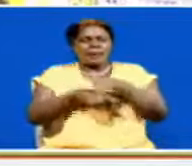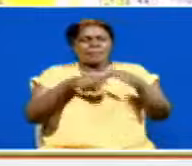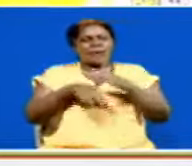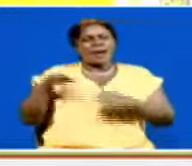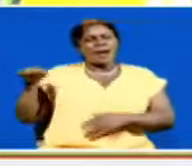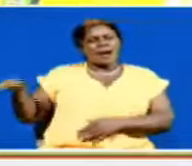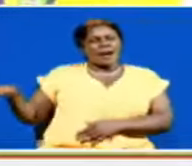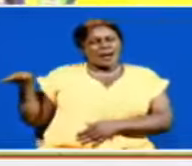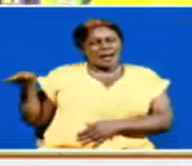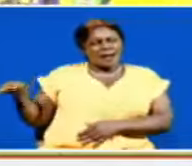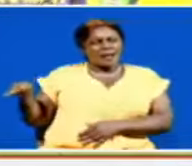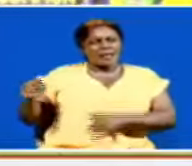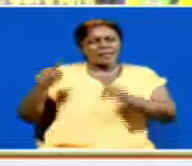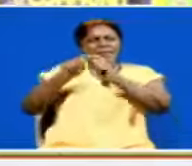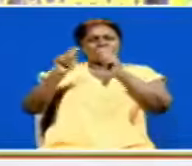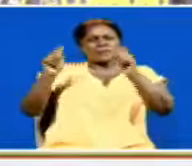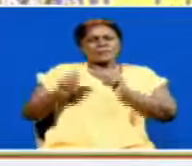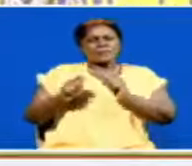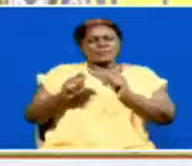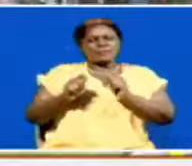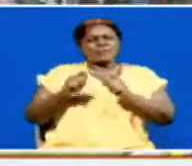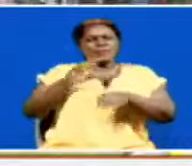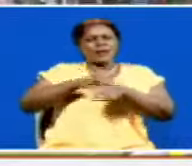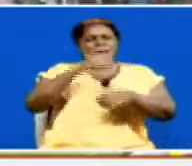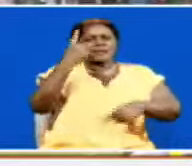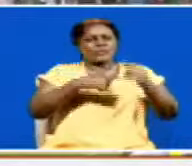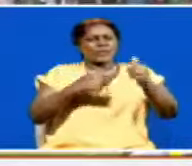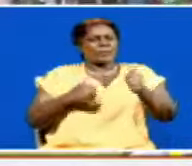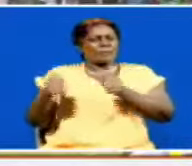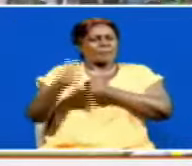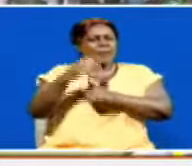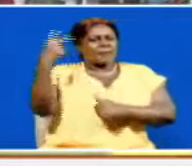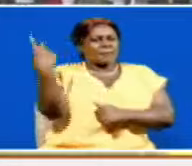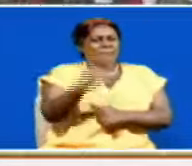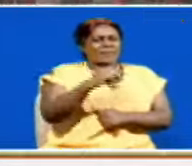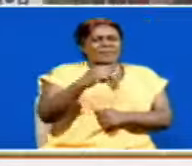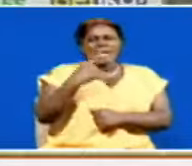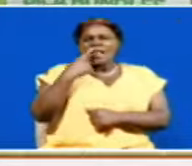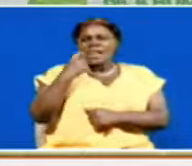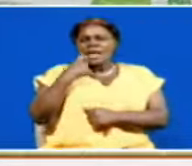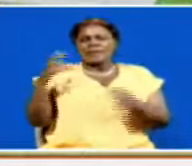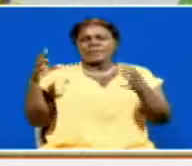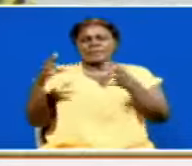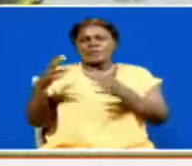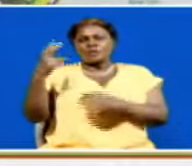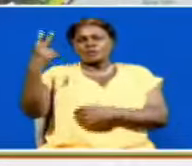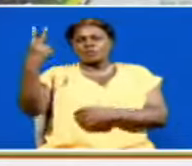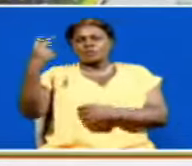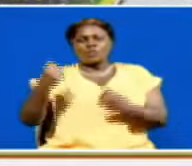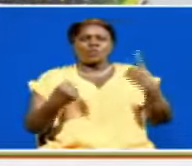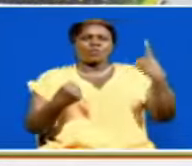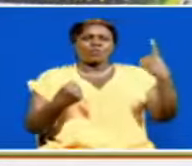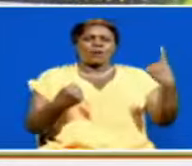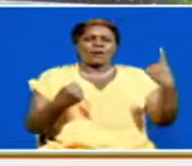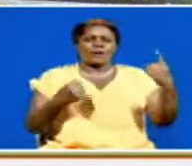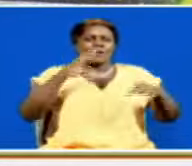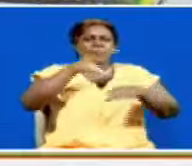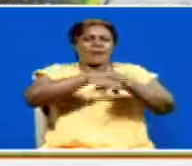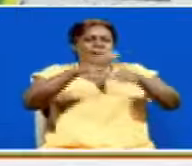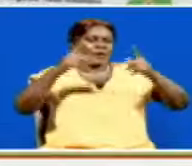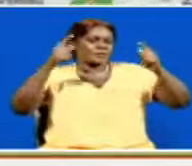mapema kabisa, timu ya Chavavo ilitoka nyuma na kuitandika timu ya Redbees mabao mawili kwa moja na kuibuka na